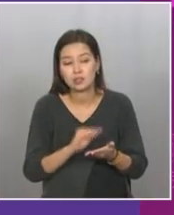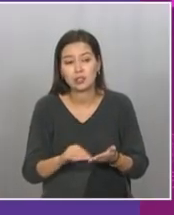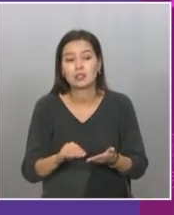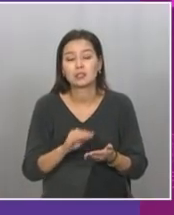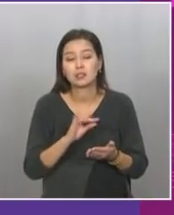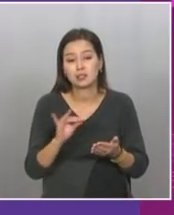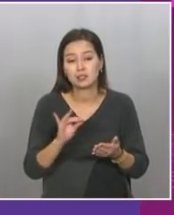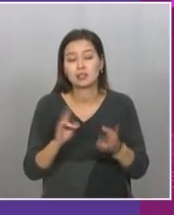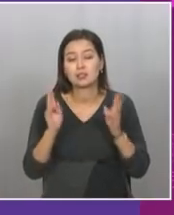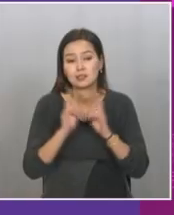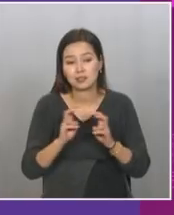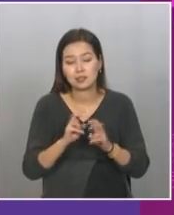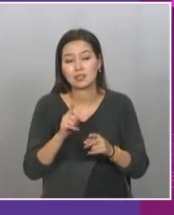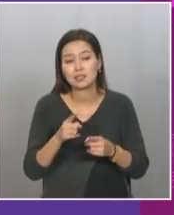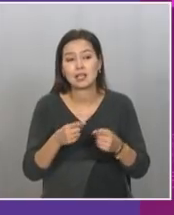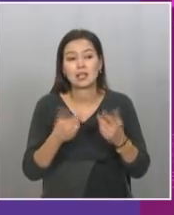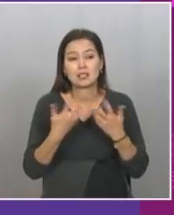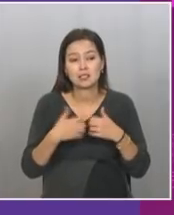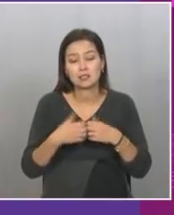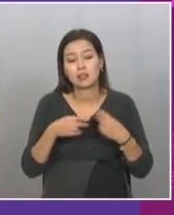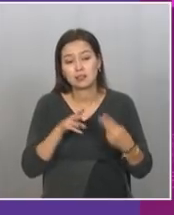беттеріңше бөлшектерді салыстырып көріңдер.